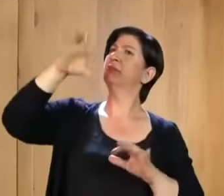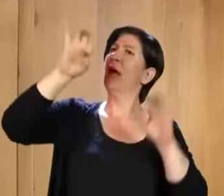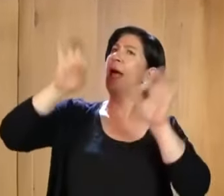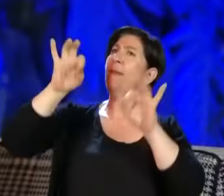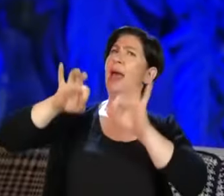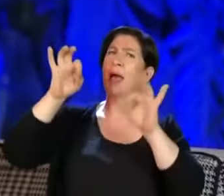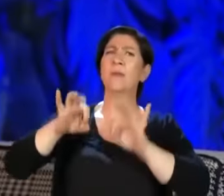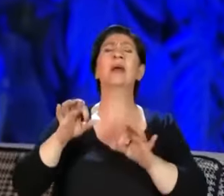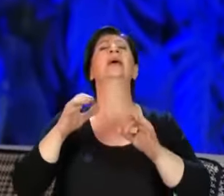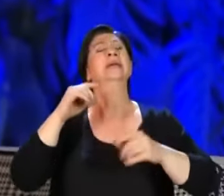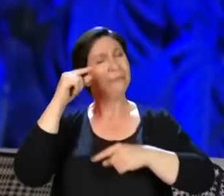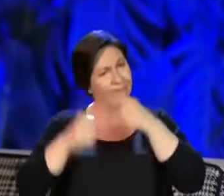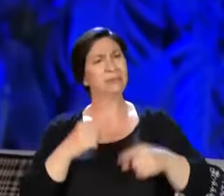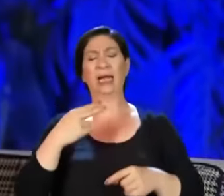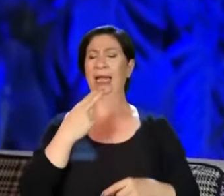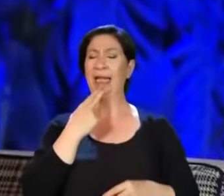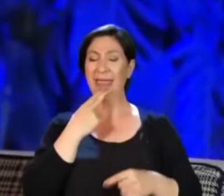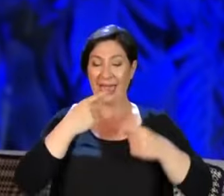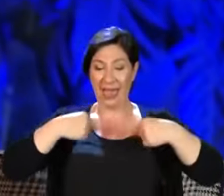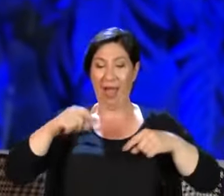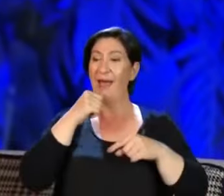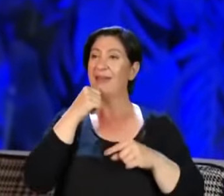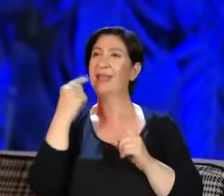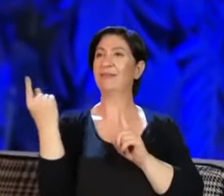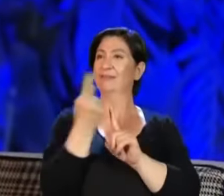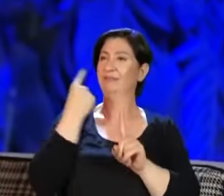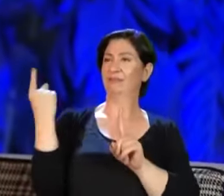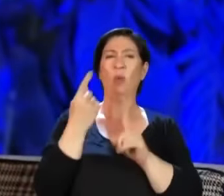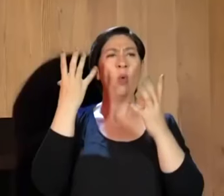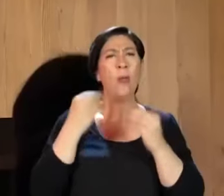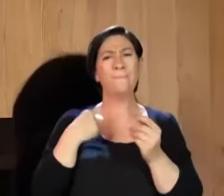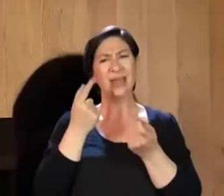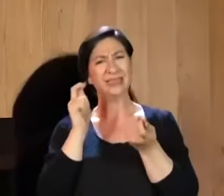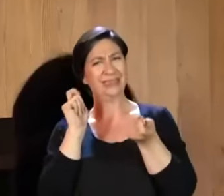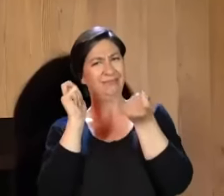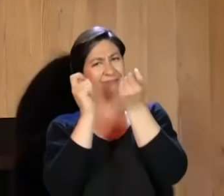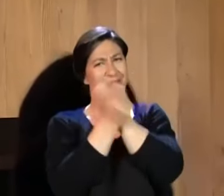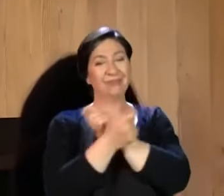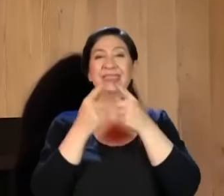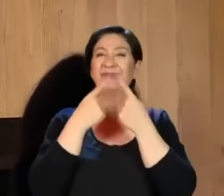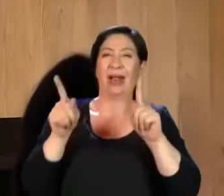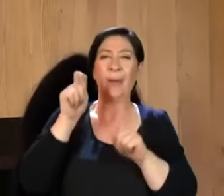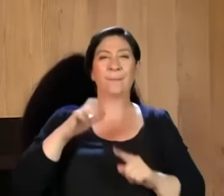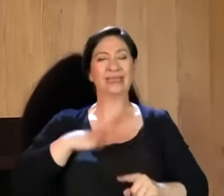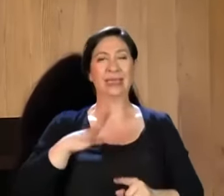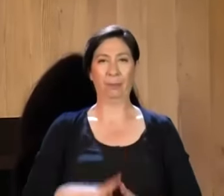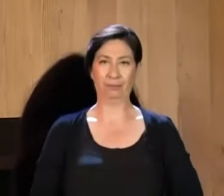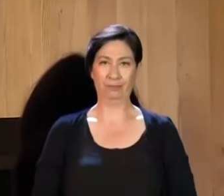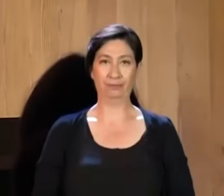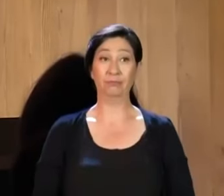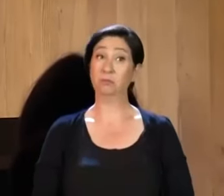buna kadınlarda erkeğin etrafında pervane gibi bir model oluyordu ben bunu biraz farklılaştırmak istedim